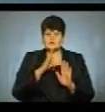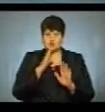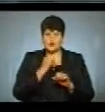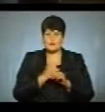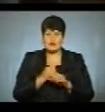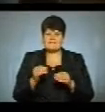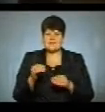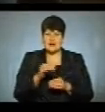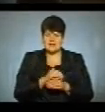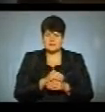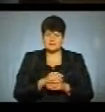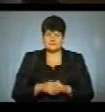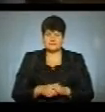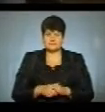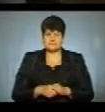вареники.